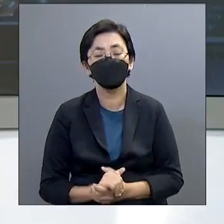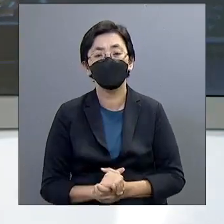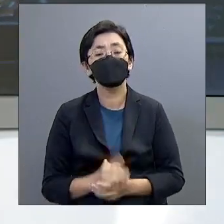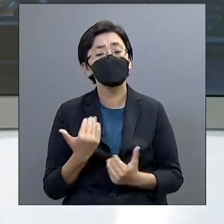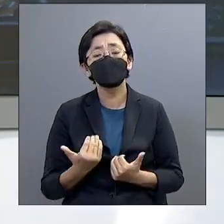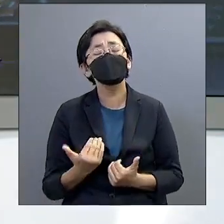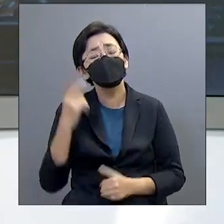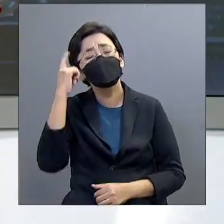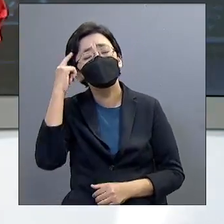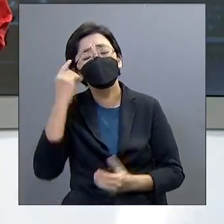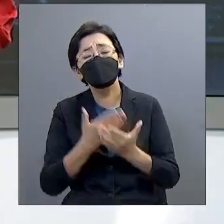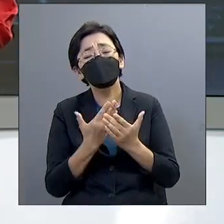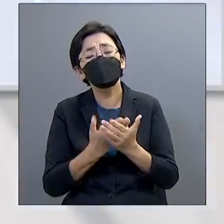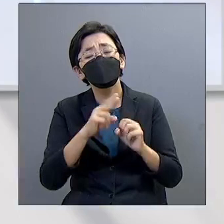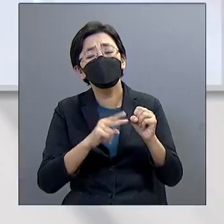เหือความคลดหมายค่ะ